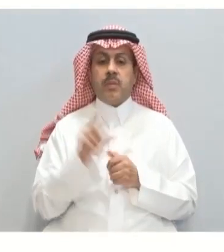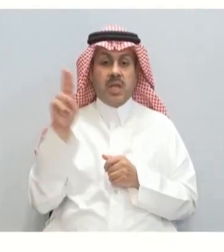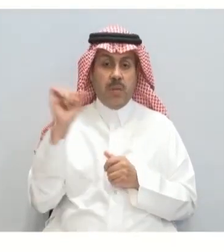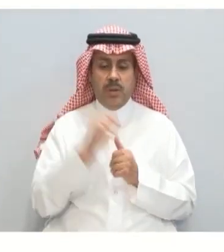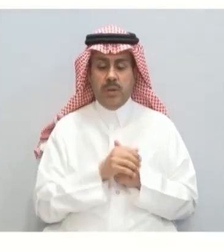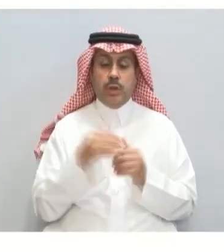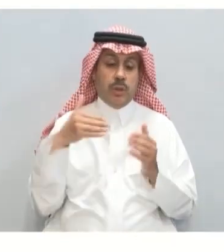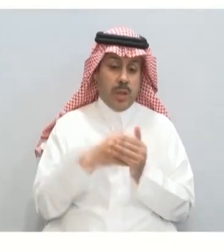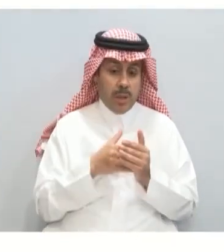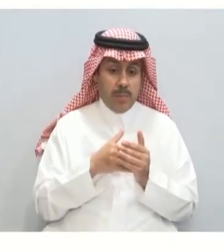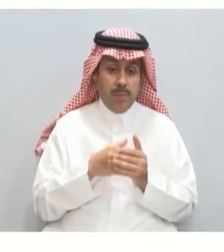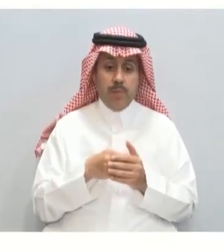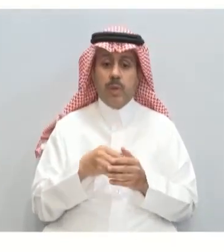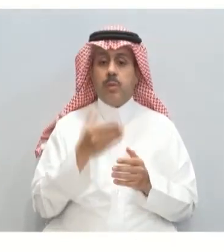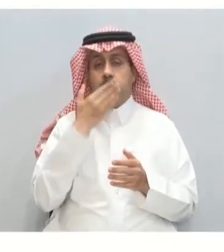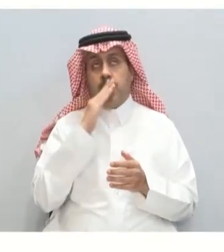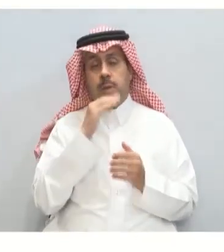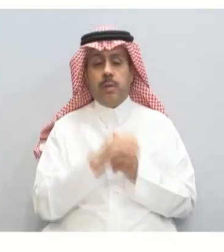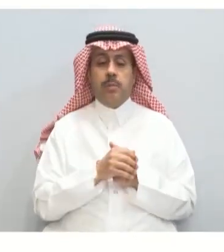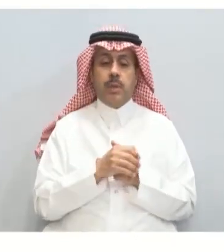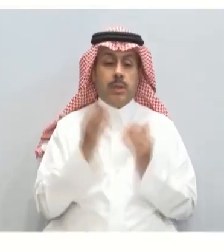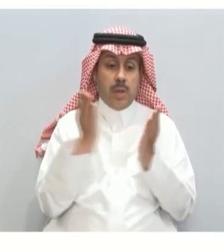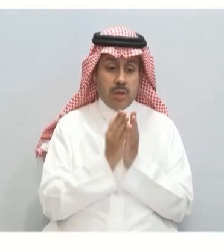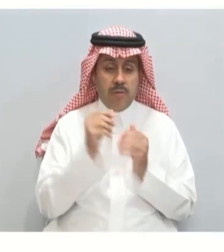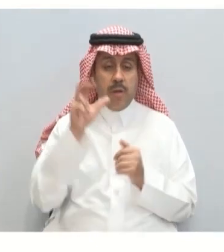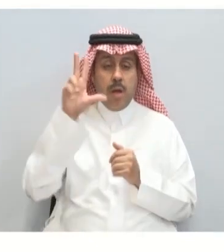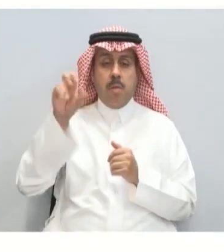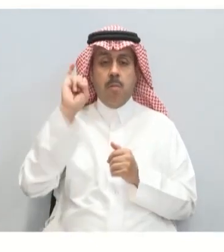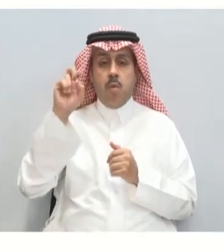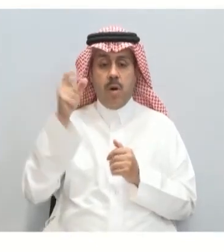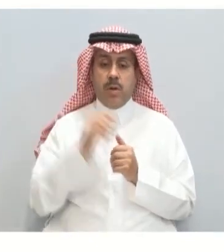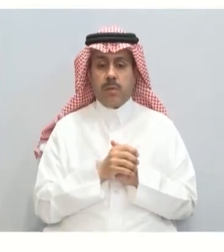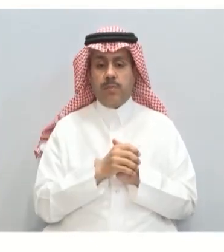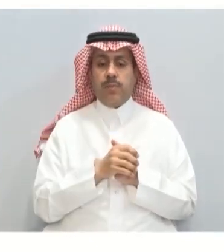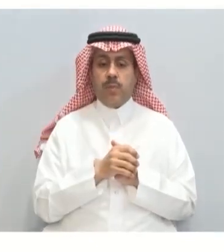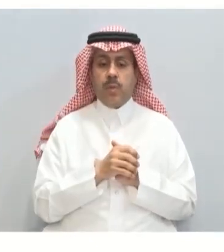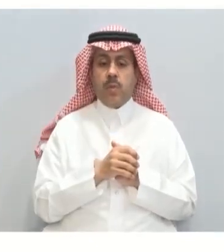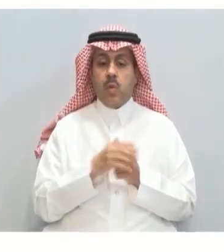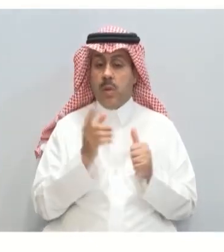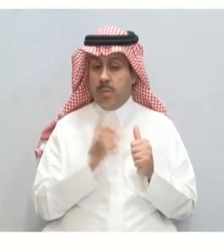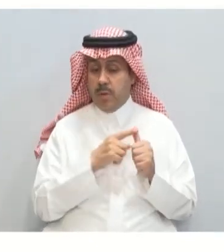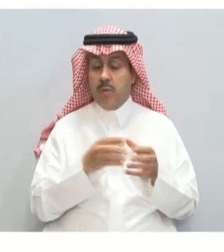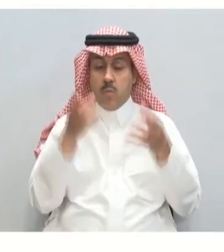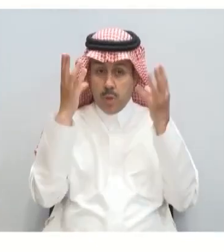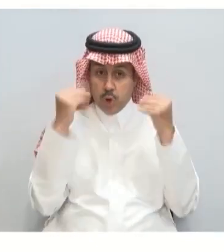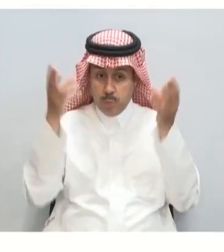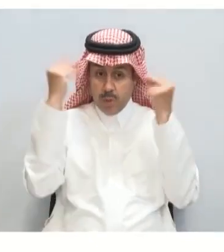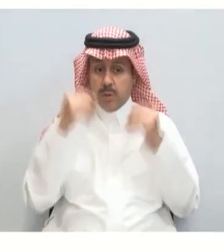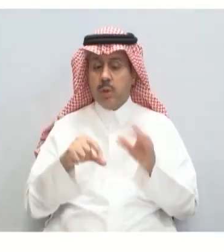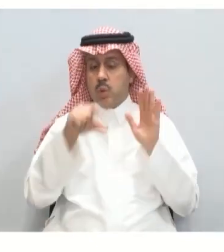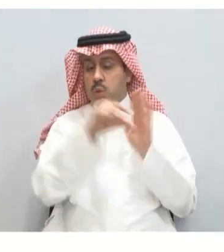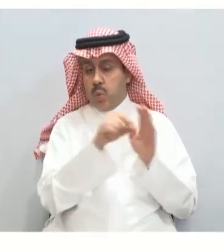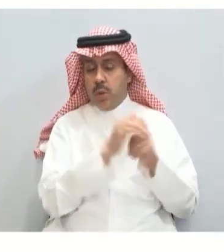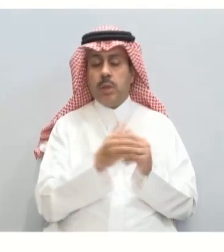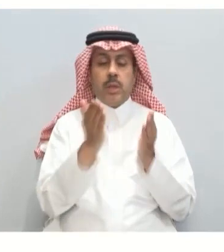تعالى انتهينا من الدراسه في هذه هذا المقرر ونبدا واياكم في مراجعه ل سور